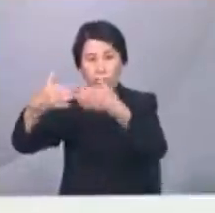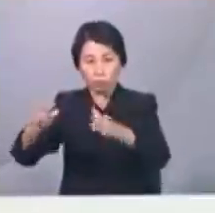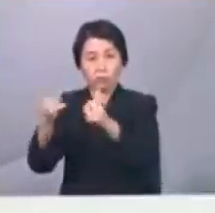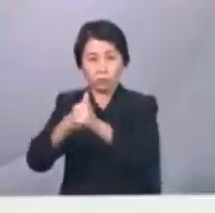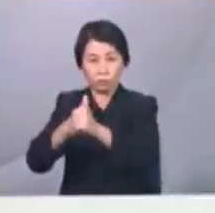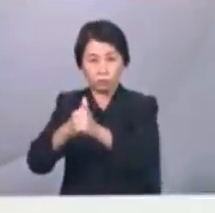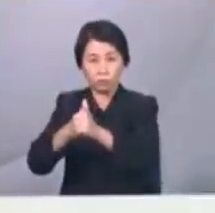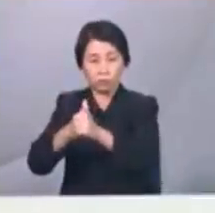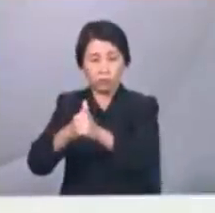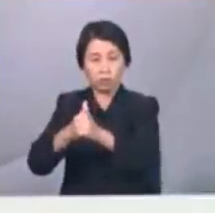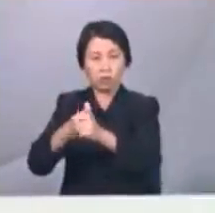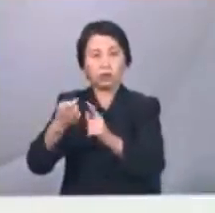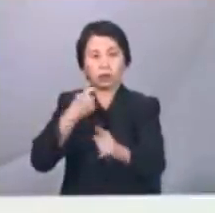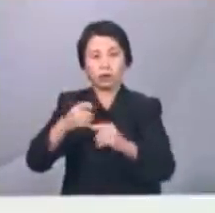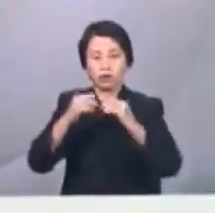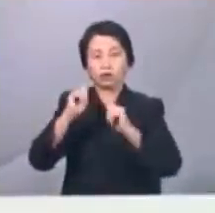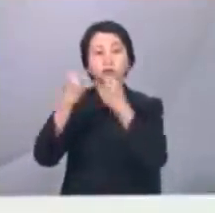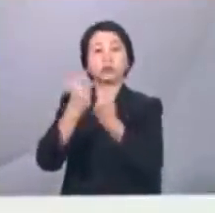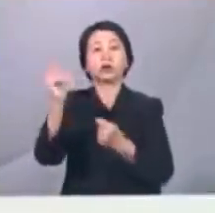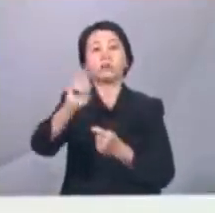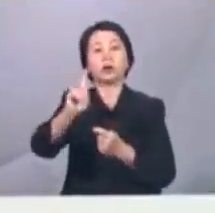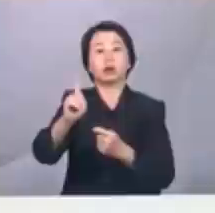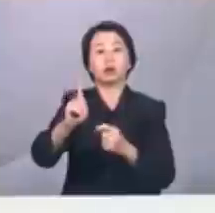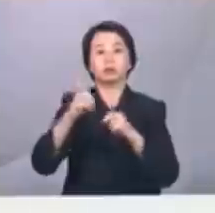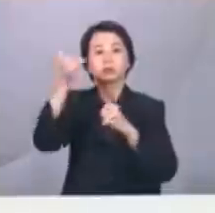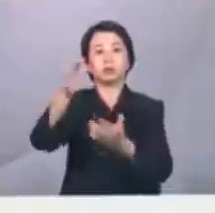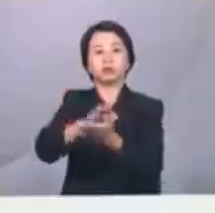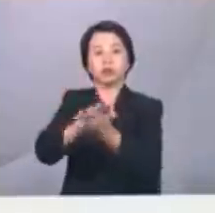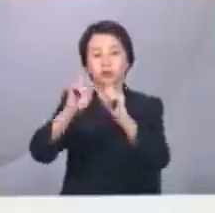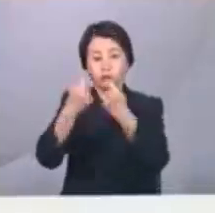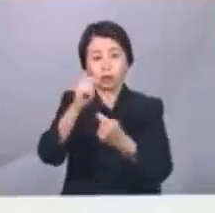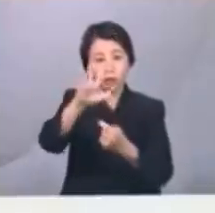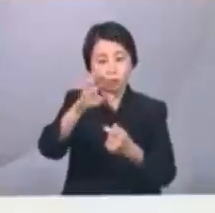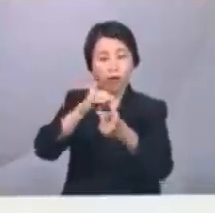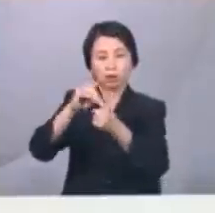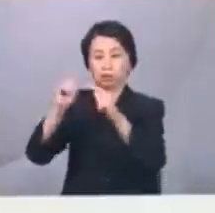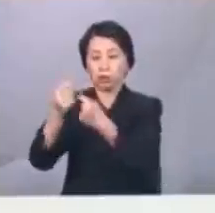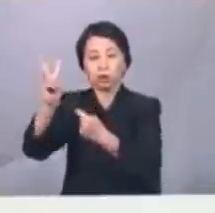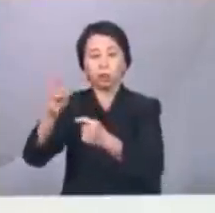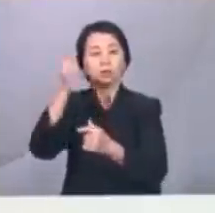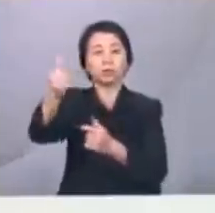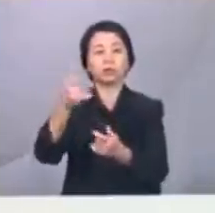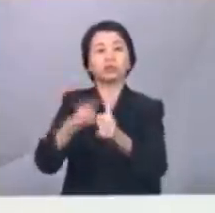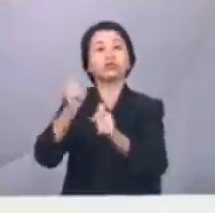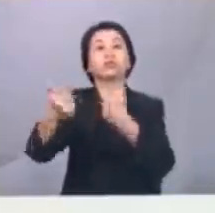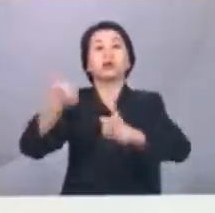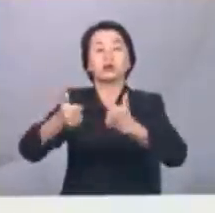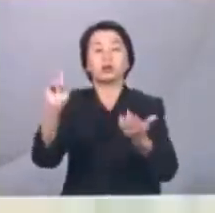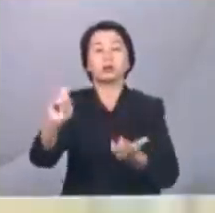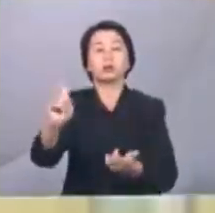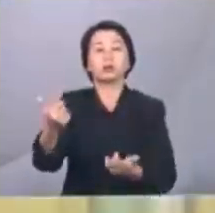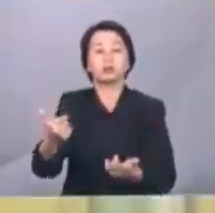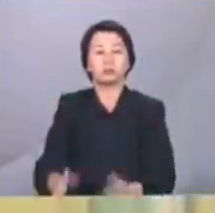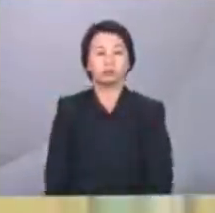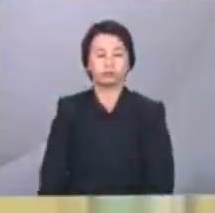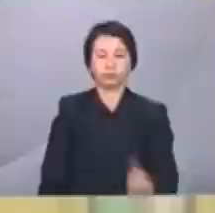Ya. So dari segi tingkatan mana yang akan pergi sekolah dulu? Form 5 ataupun Form 6. Okay. Terima kasih.